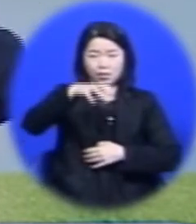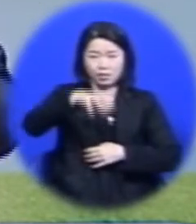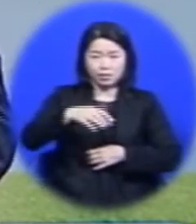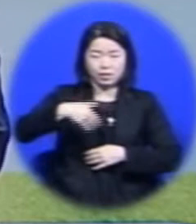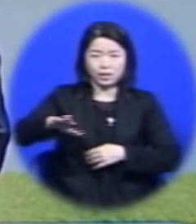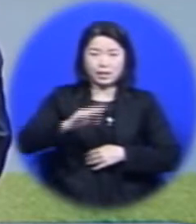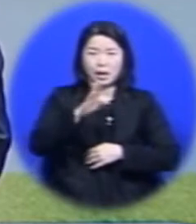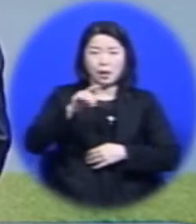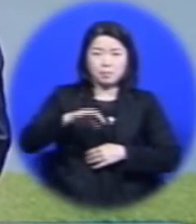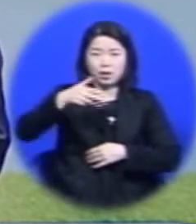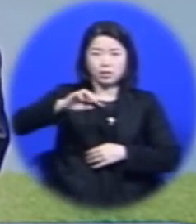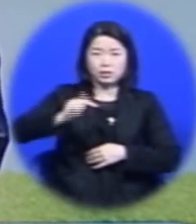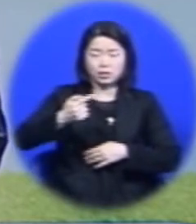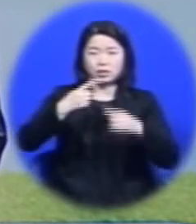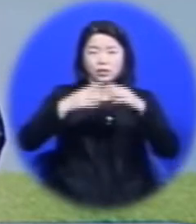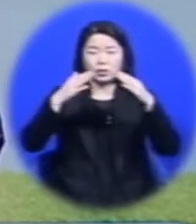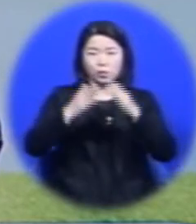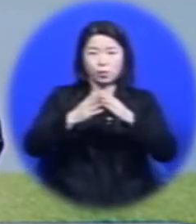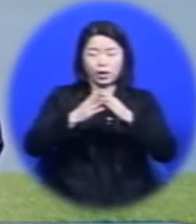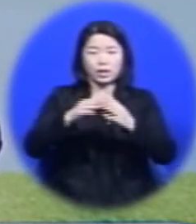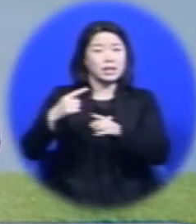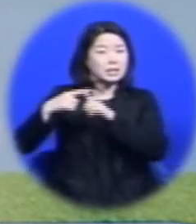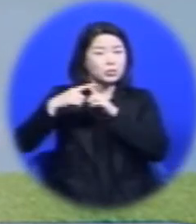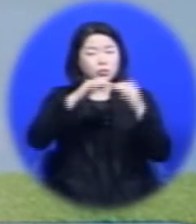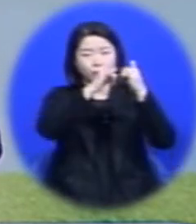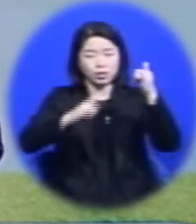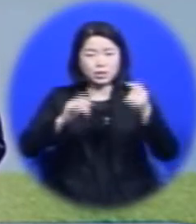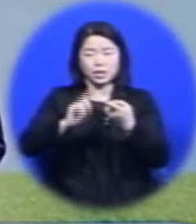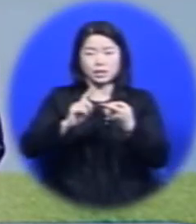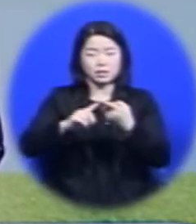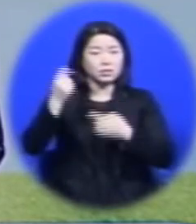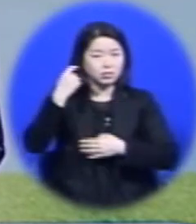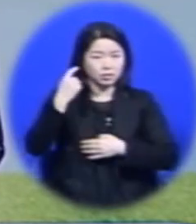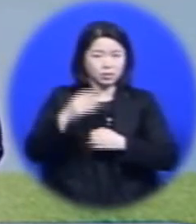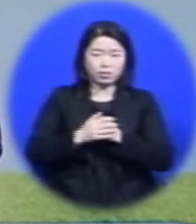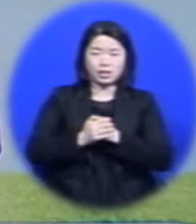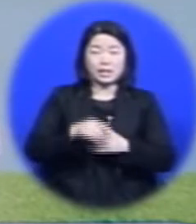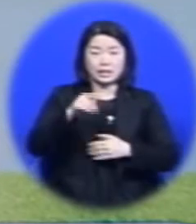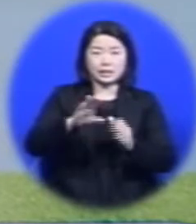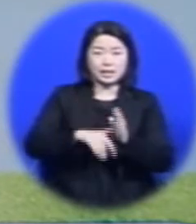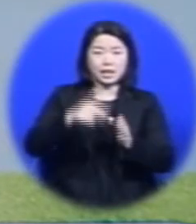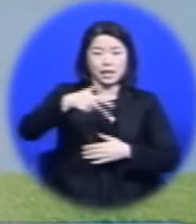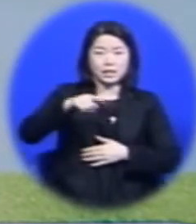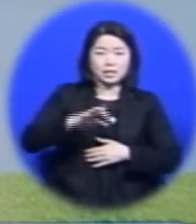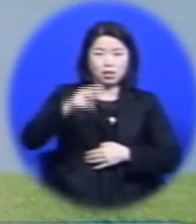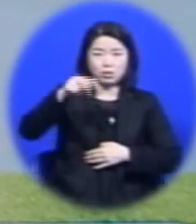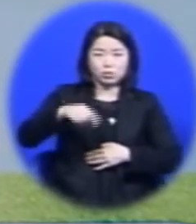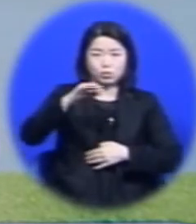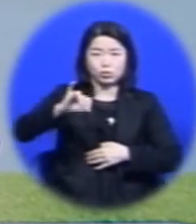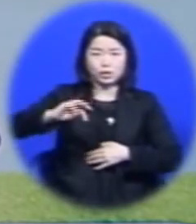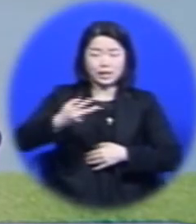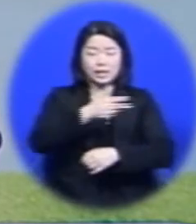일화를 들었습니다 아 그때 아 정수일 집사 라고 하는 분이 그 병정 교회의